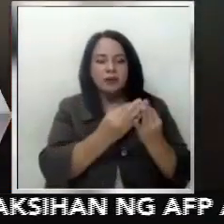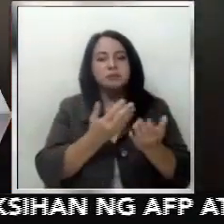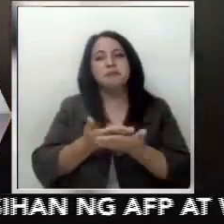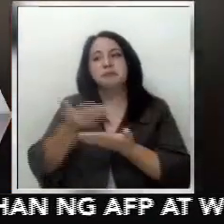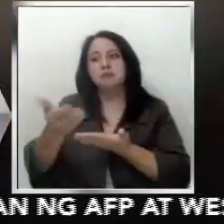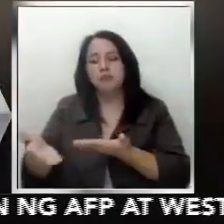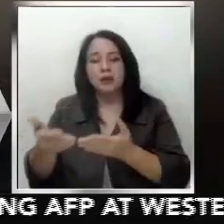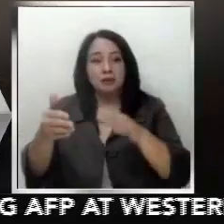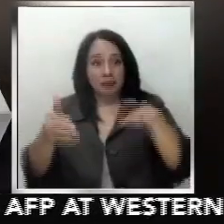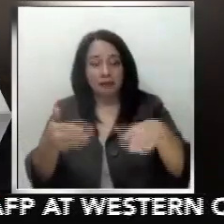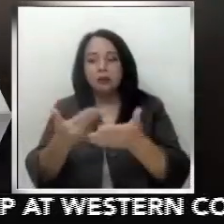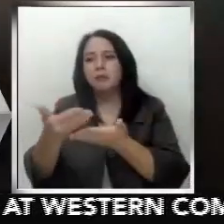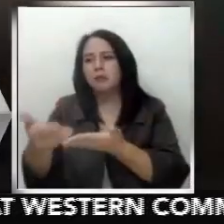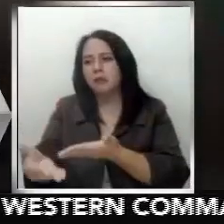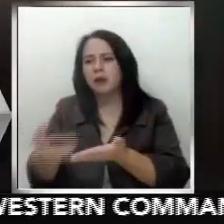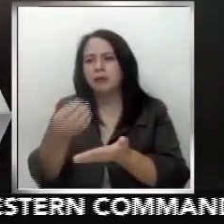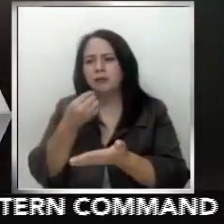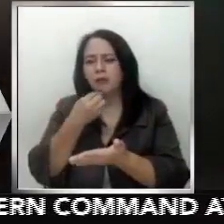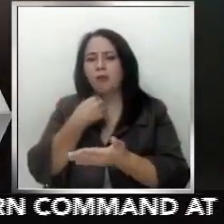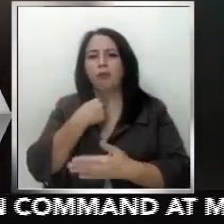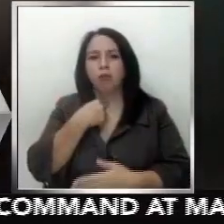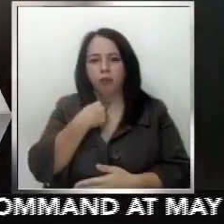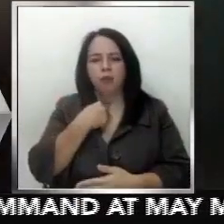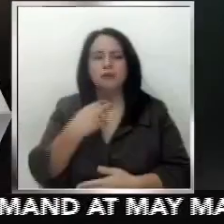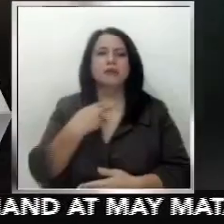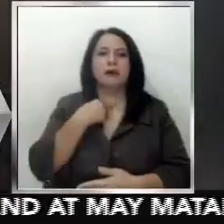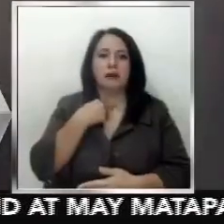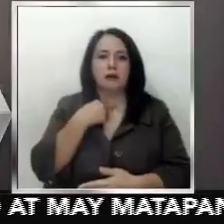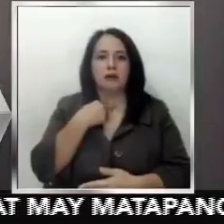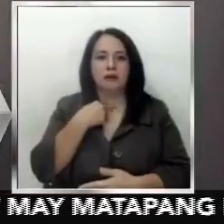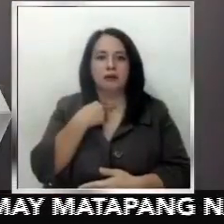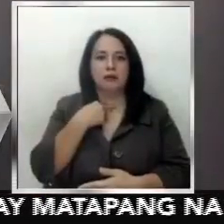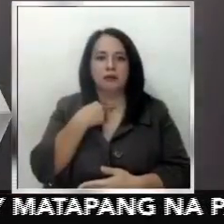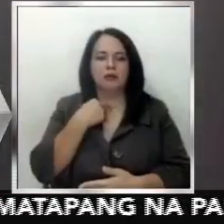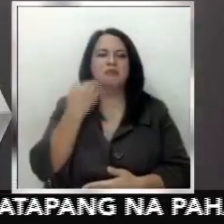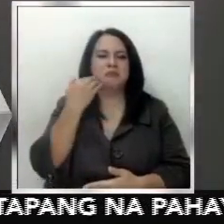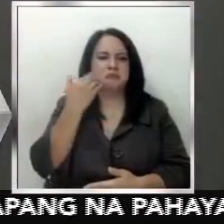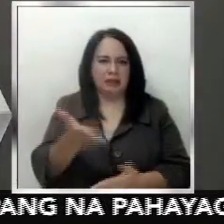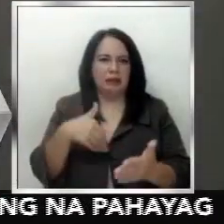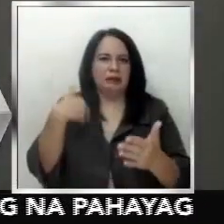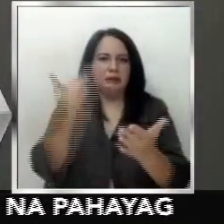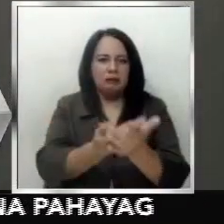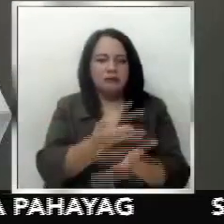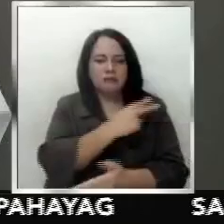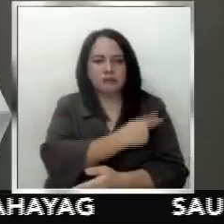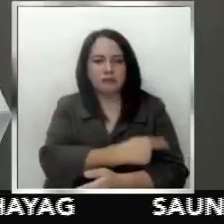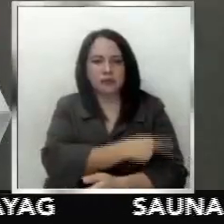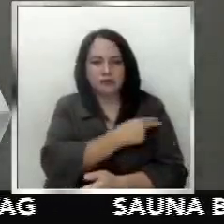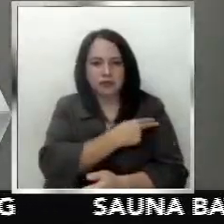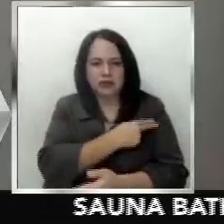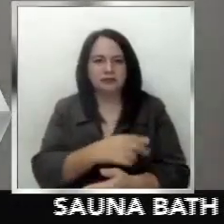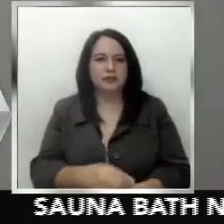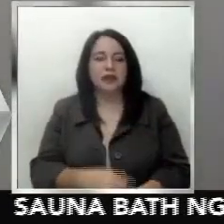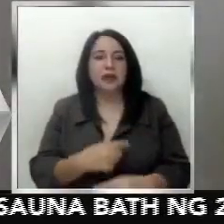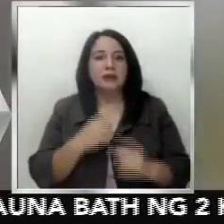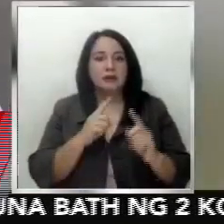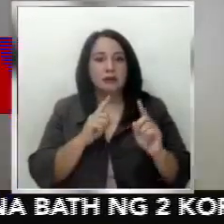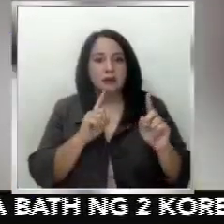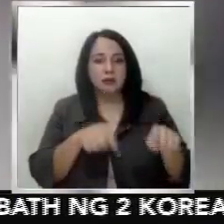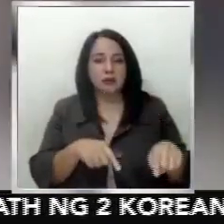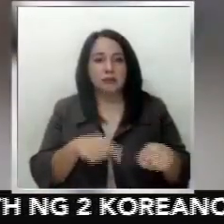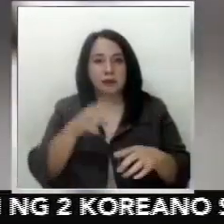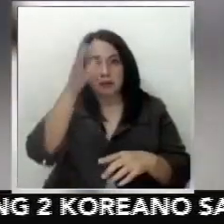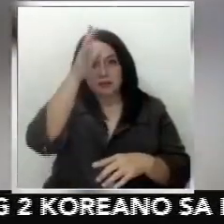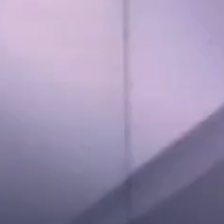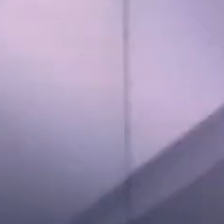ang bata at nabulunan siya ng kainin nito. Dead on arrival siya sa ospital. Tumangi magbigay ng pahayag ang mga magulang ng